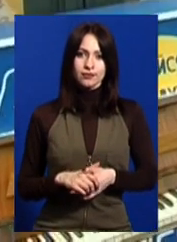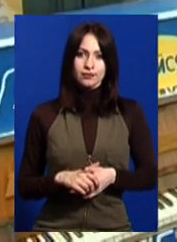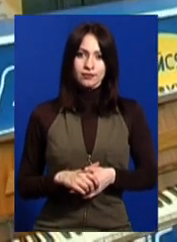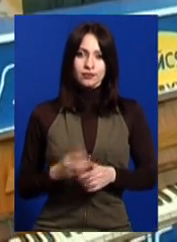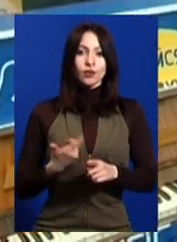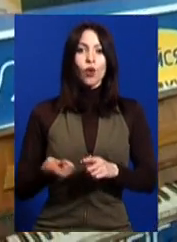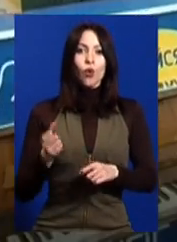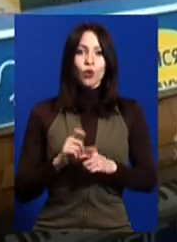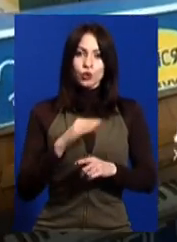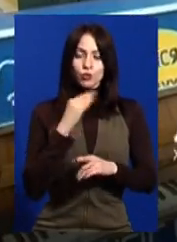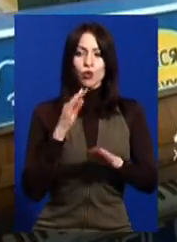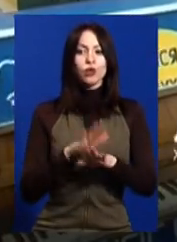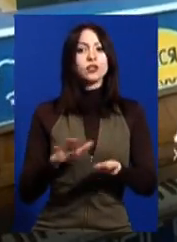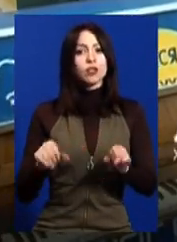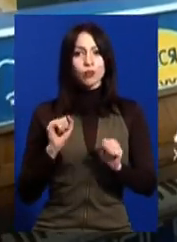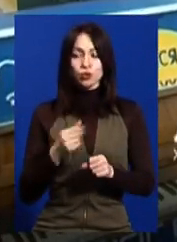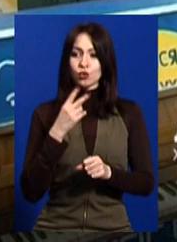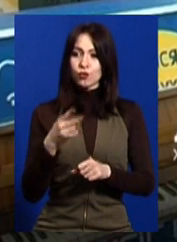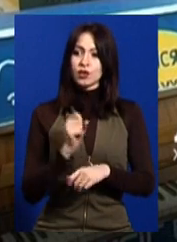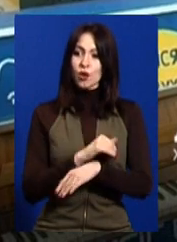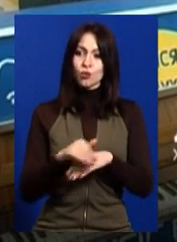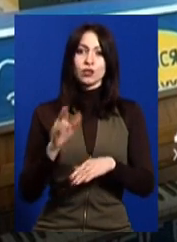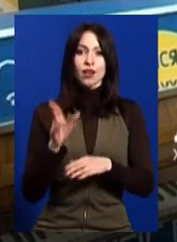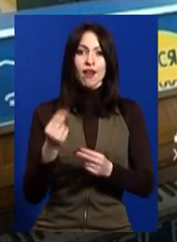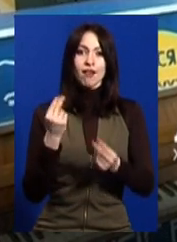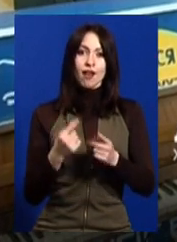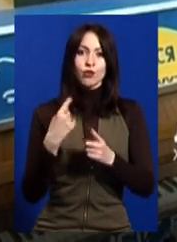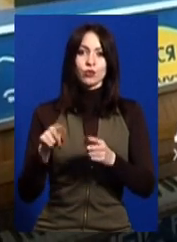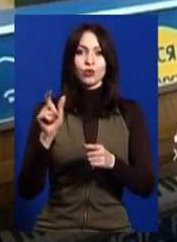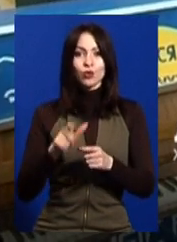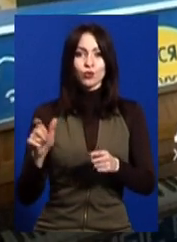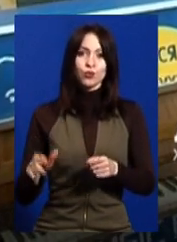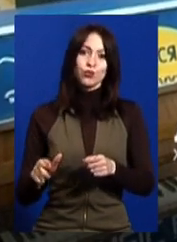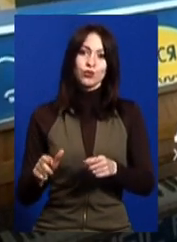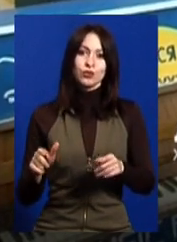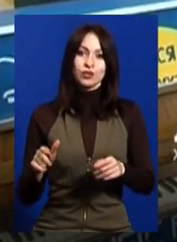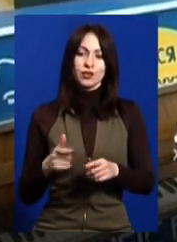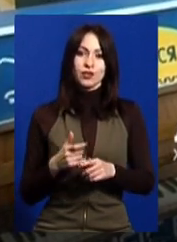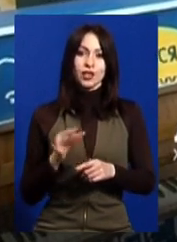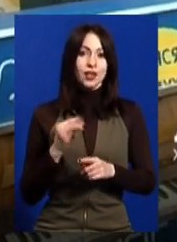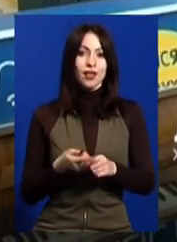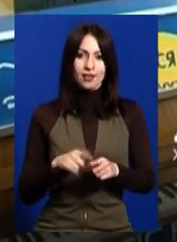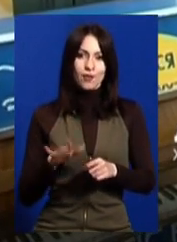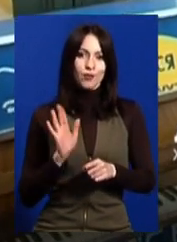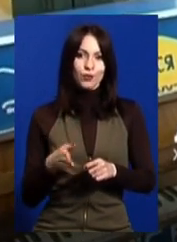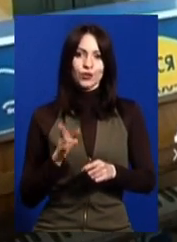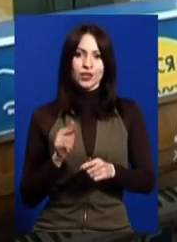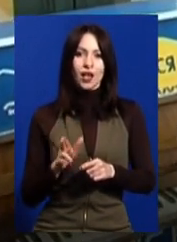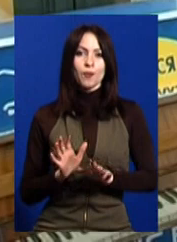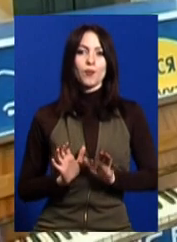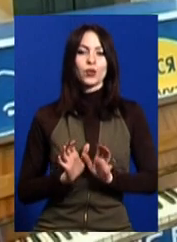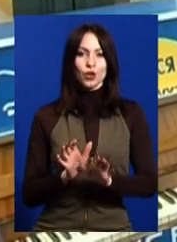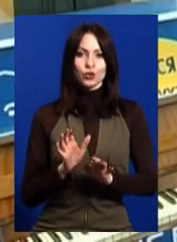Дуже багато дітей можуть побачити на вулиці, як грають інші люди, і сказати: «Мамо, ходімо». І це буде як поштовхом